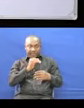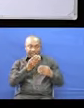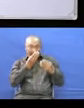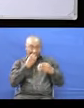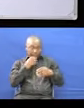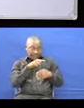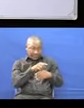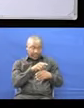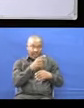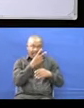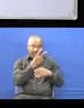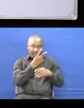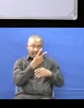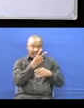naye